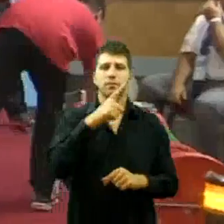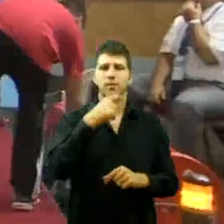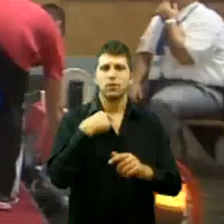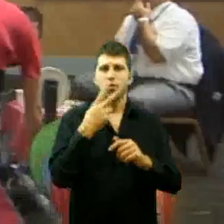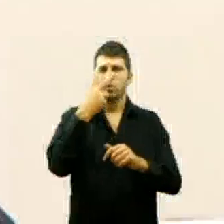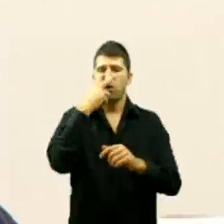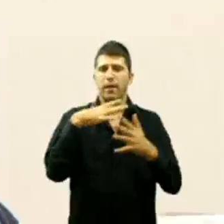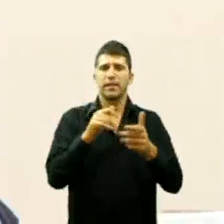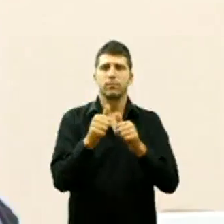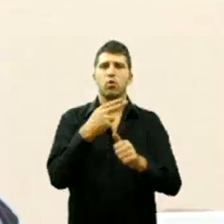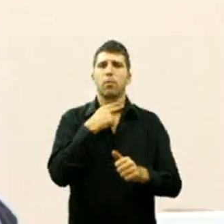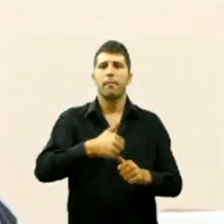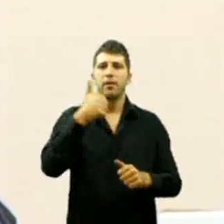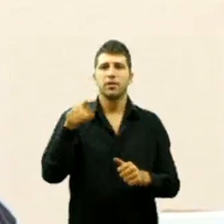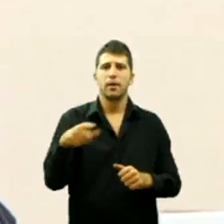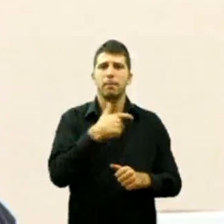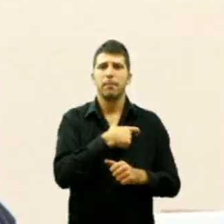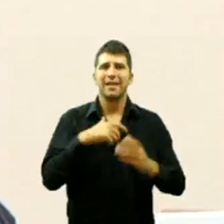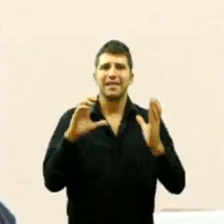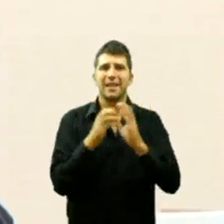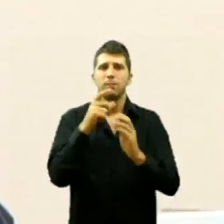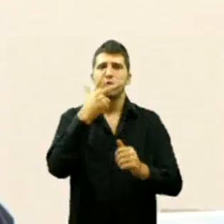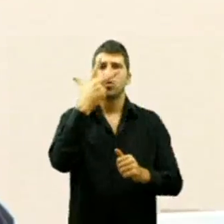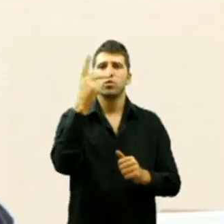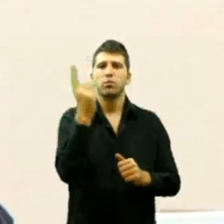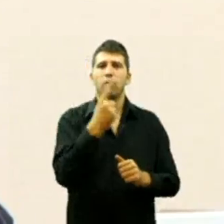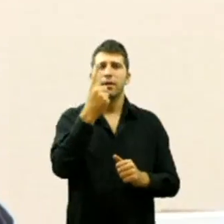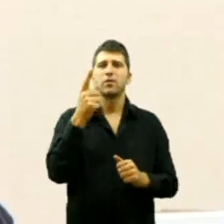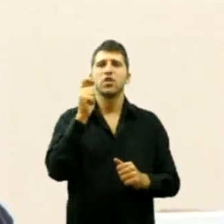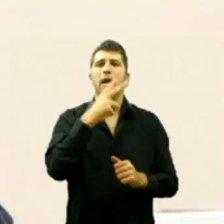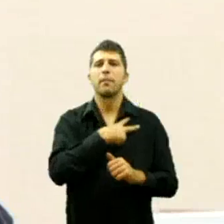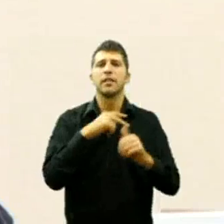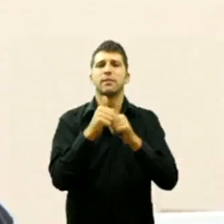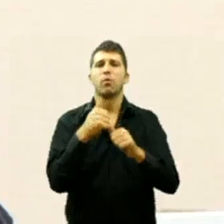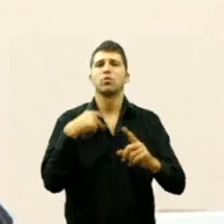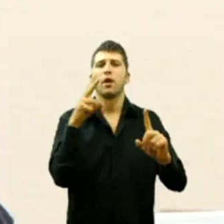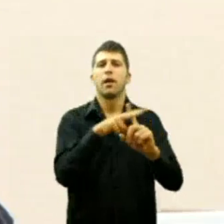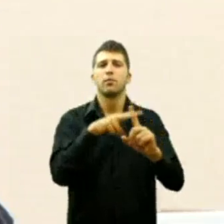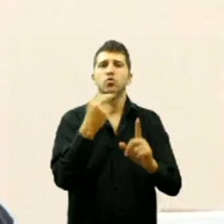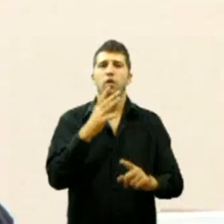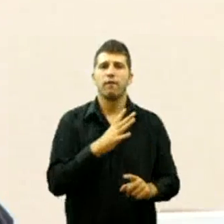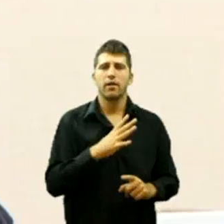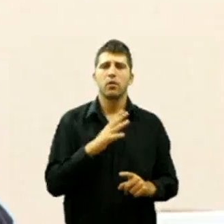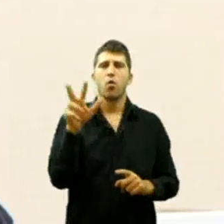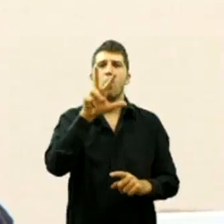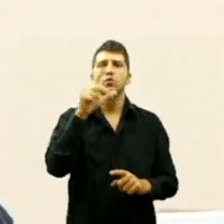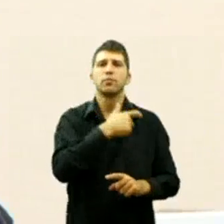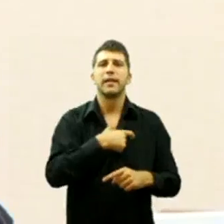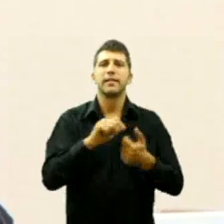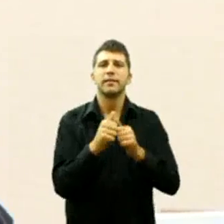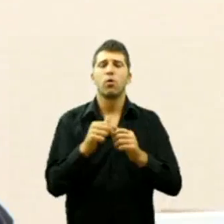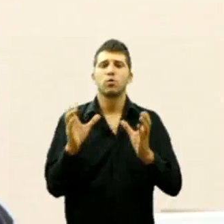Kulübü Başkanıyım. Milli takımlarımızın üçte birini Çankaya Belediyesi sporcuları teşkil ediyor. 30 milli sporcumuz